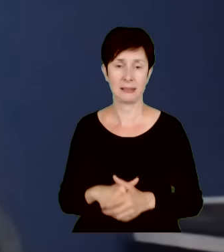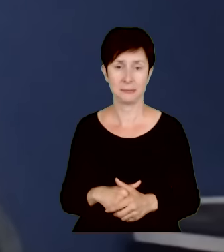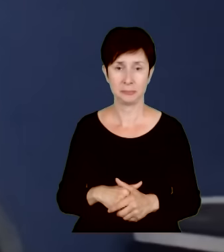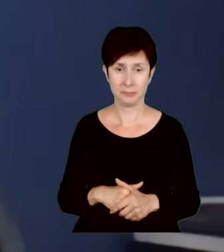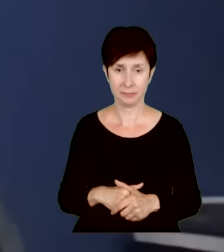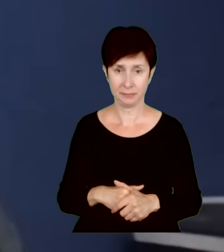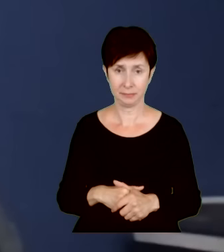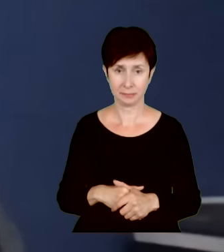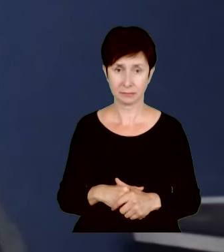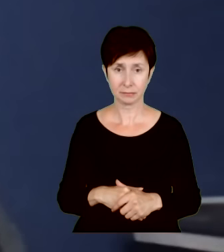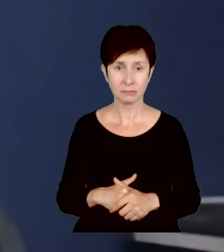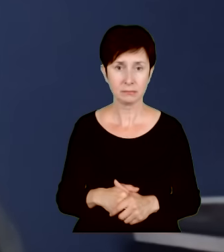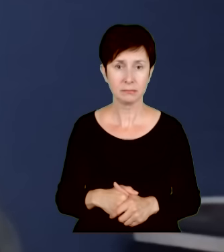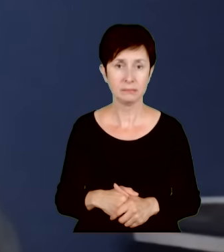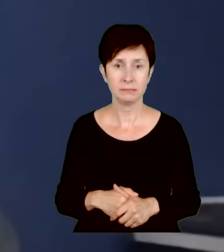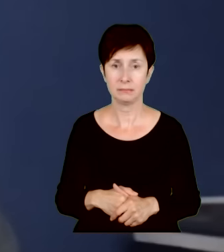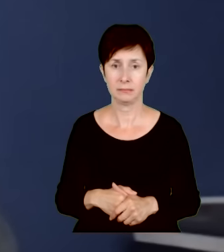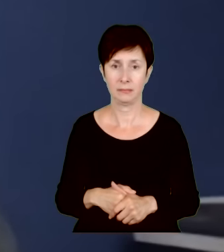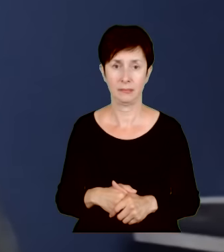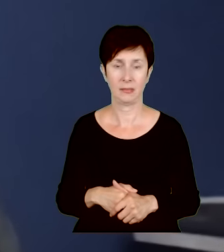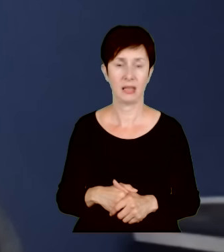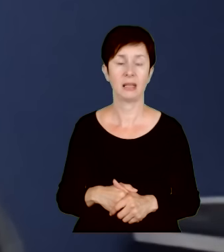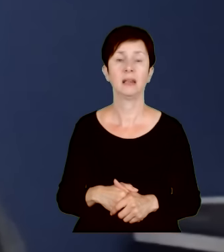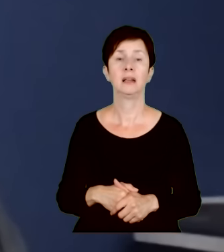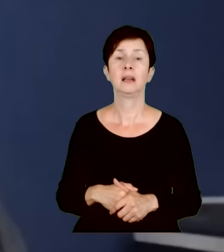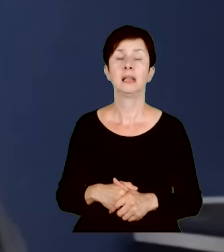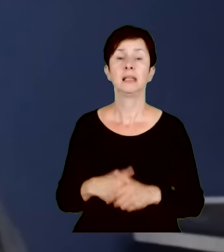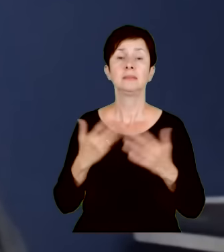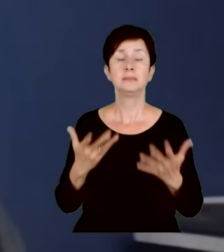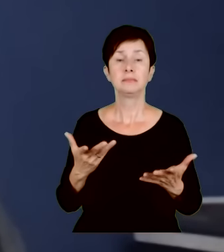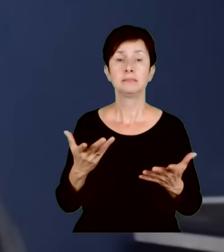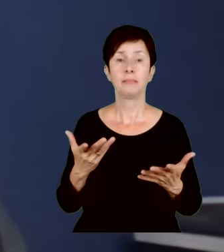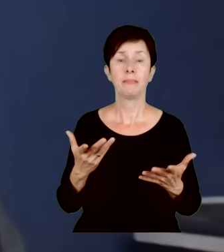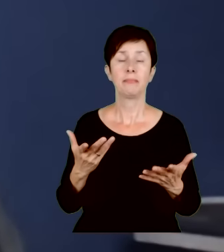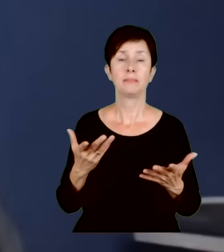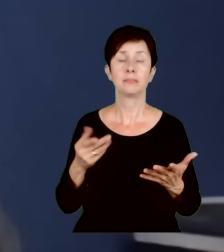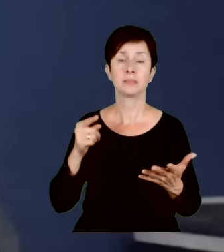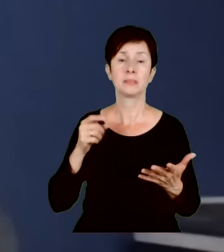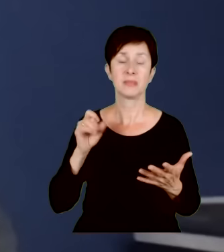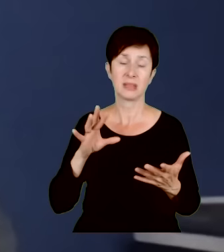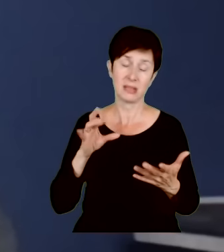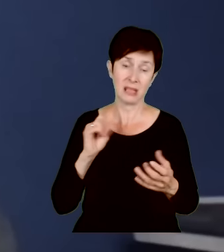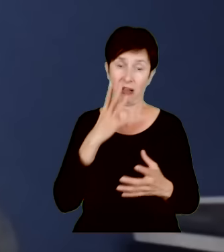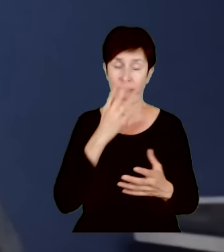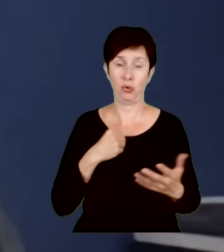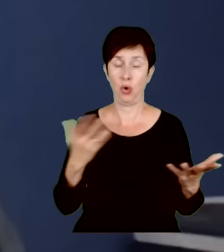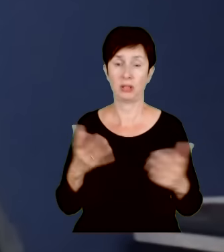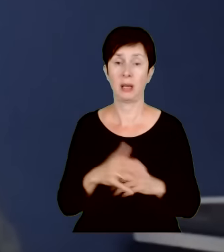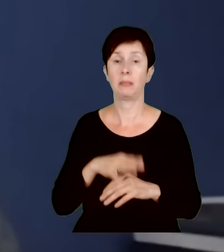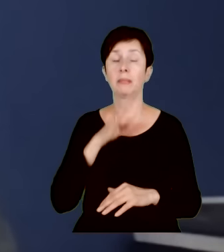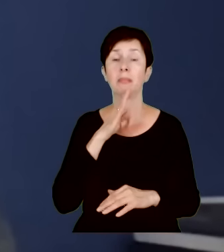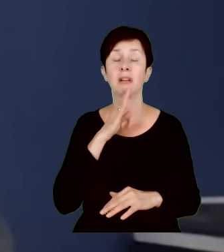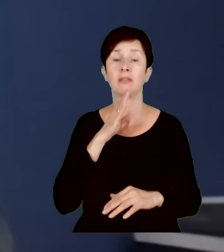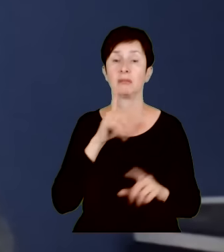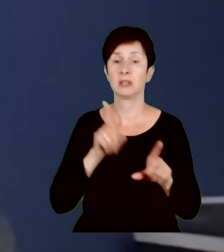15 czy 13 grudnia jak nazywacie jakby jakby nie było takie jest podejście najprawdopodobniej tak jak pan poseł